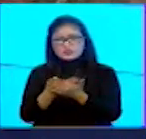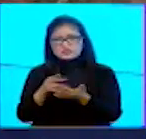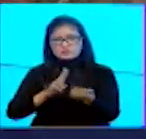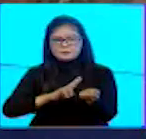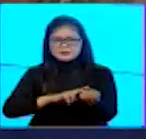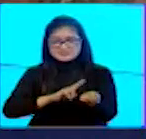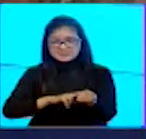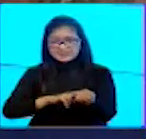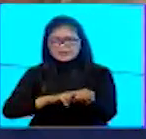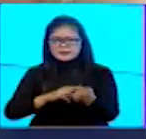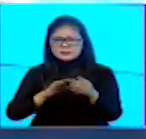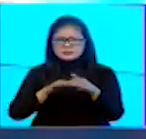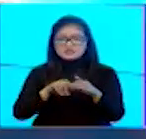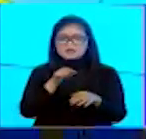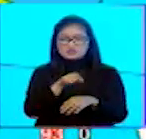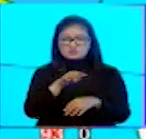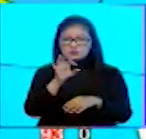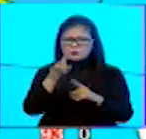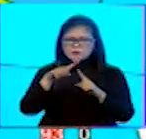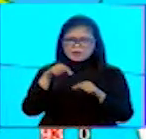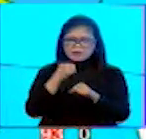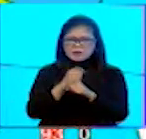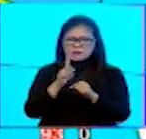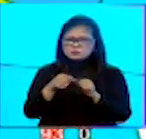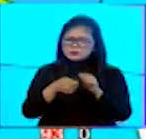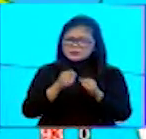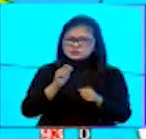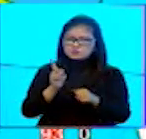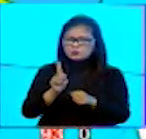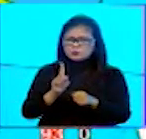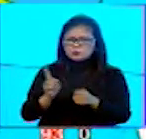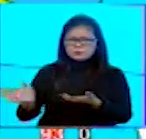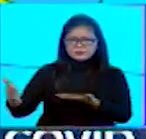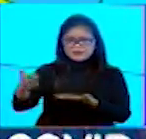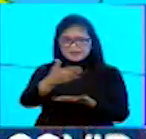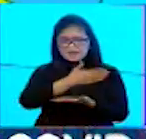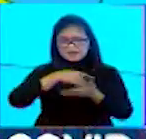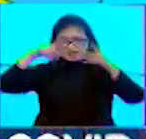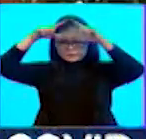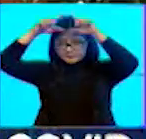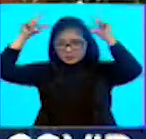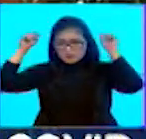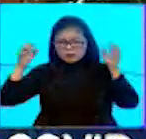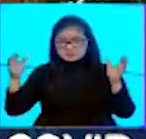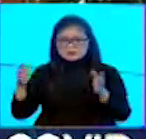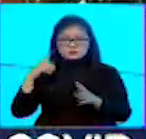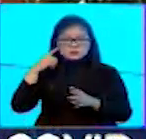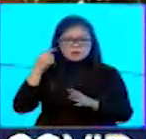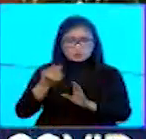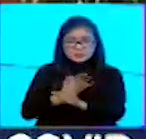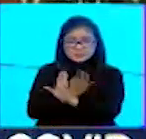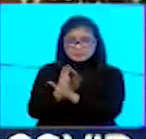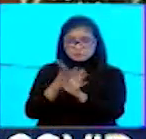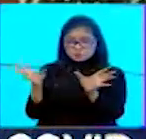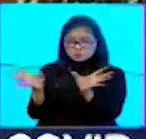pasien termasuk semua ini adalah OTG. Data dari Persatuan Perawat Nasional Indonesia PPNI Jawa Timur, hingga saat ini jumlah perawat di Jawa